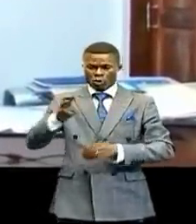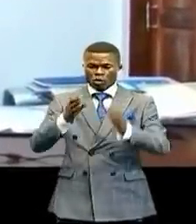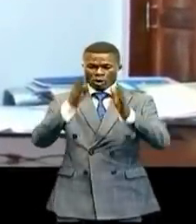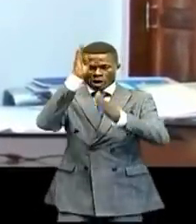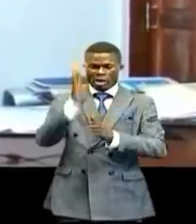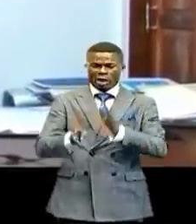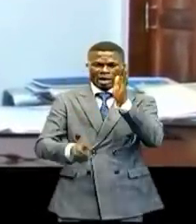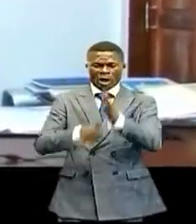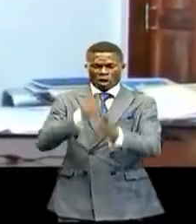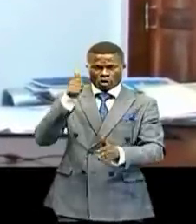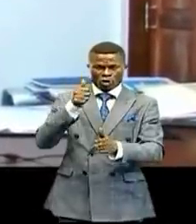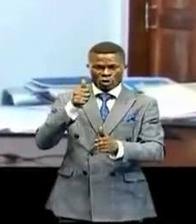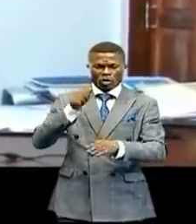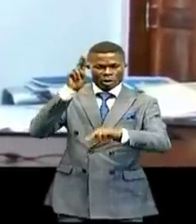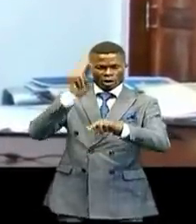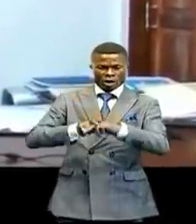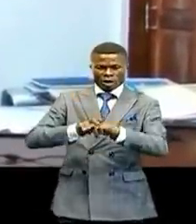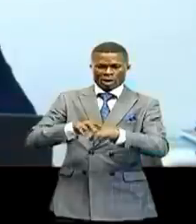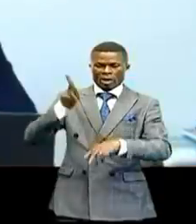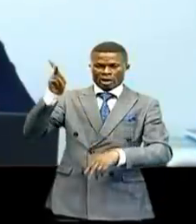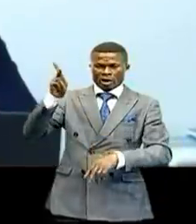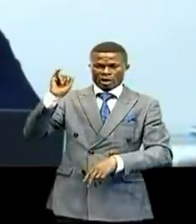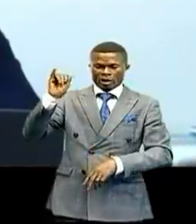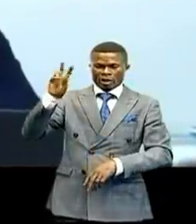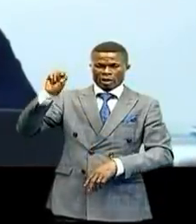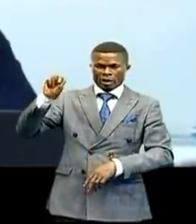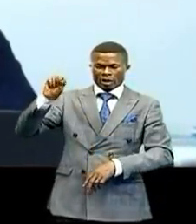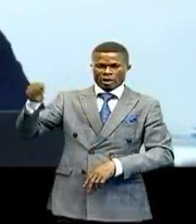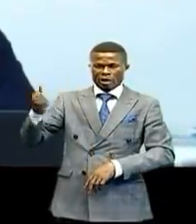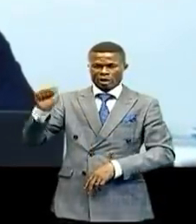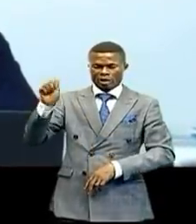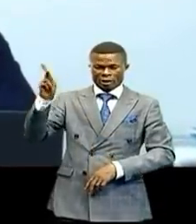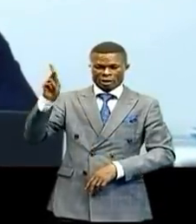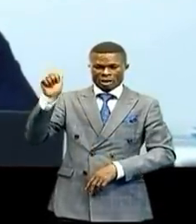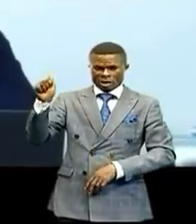3411 régiment, basé à Kichanga, provenance de la localité